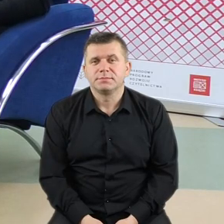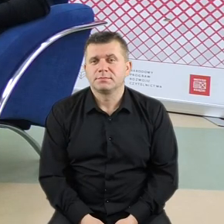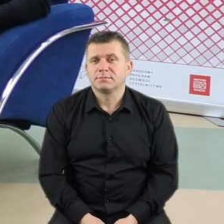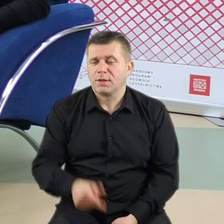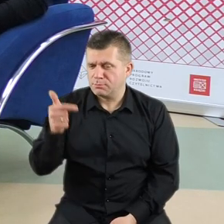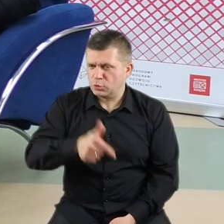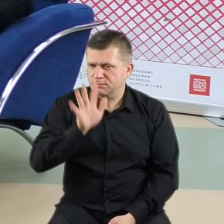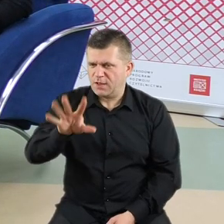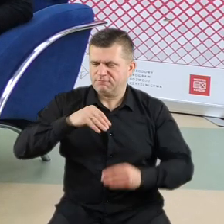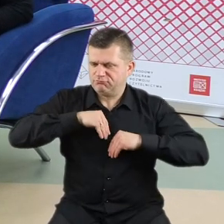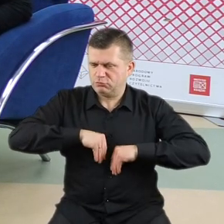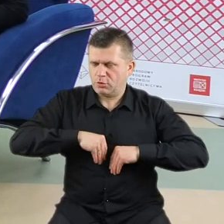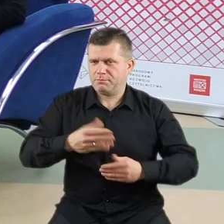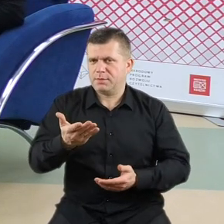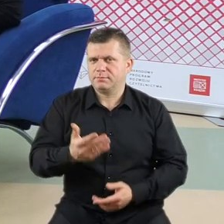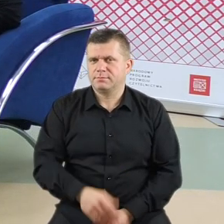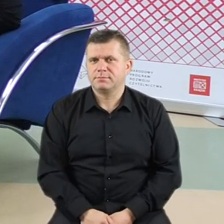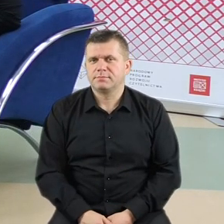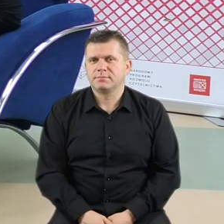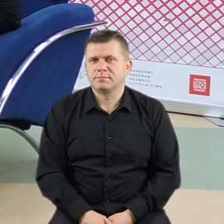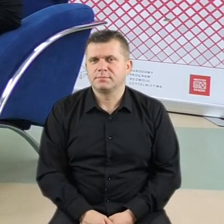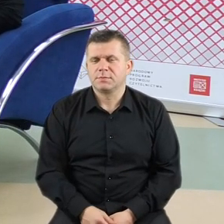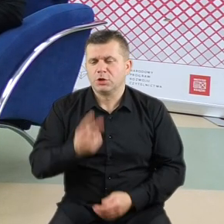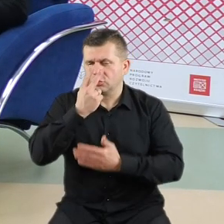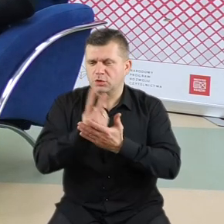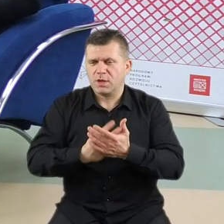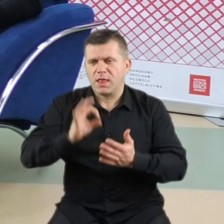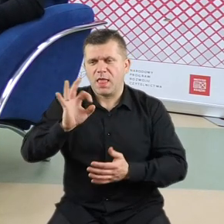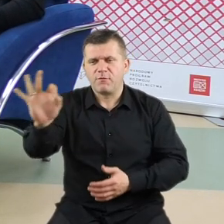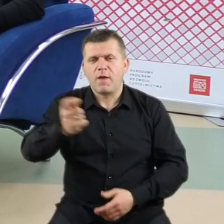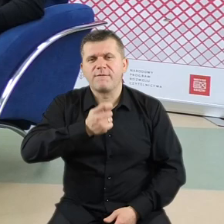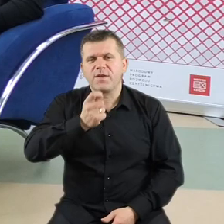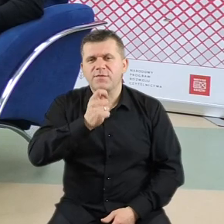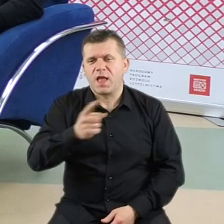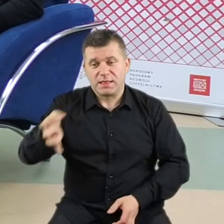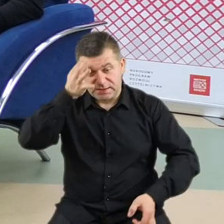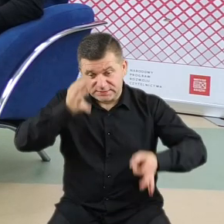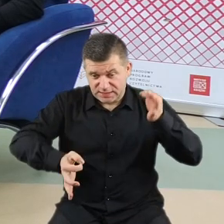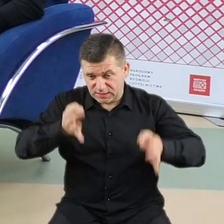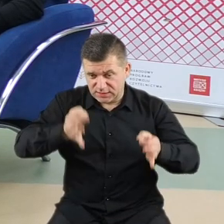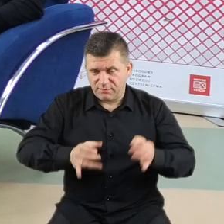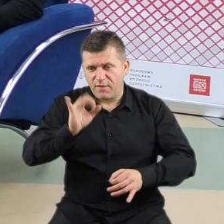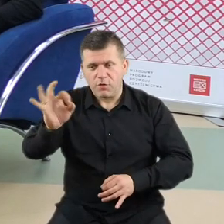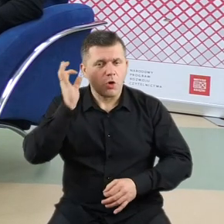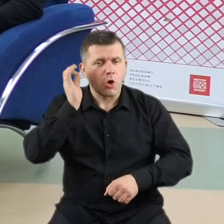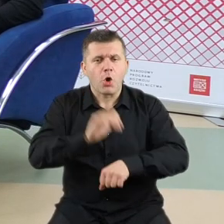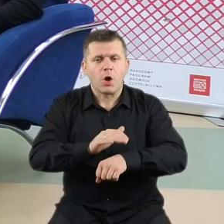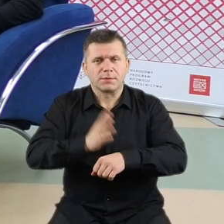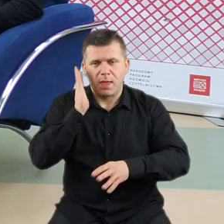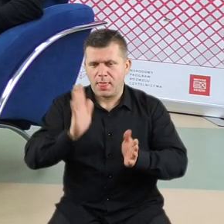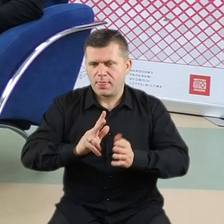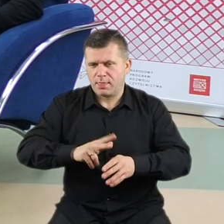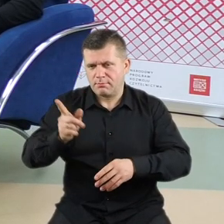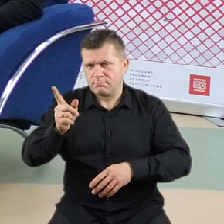Ale musisz mieć w sobie jednak coś takiego. Czytałam w jednym z twoich wywiadów, że zastanawiasz się, jak twoja koleżanka mieszkająca